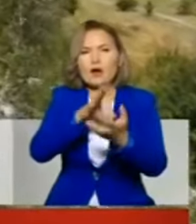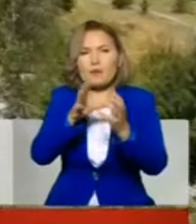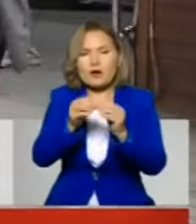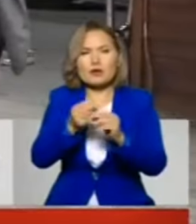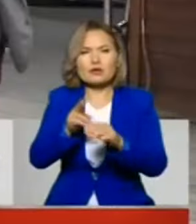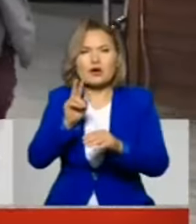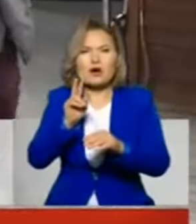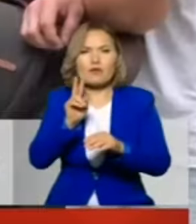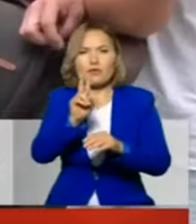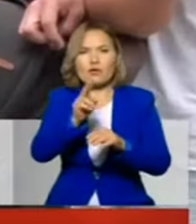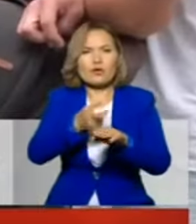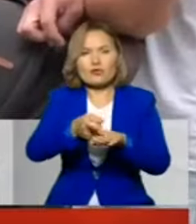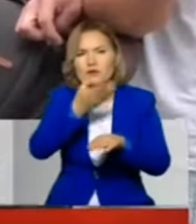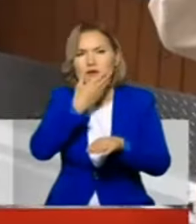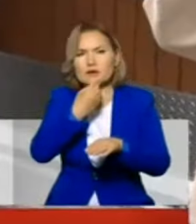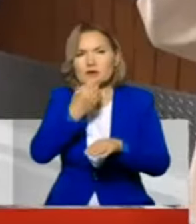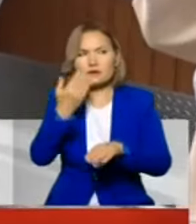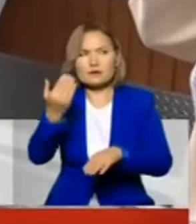аялдайды.